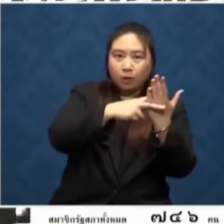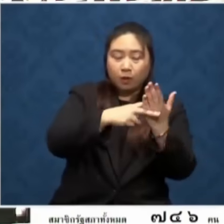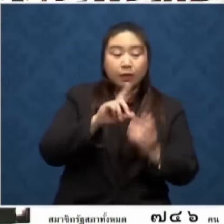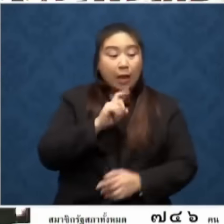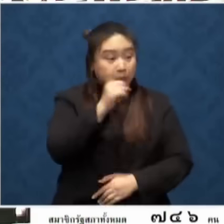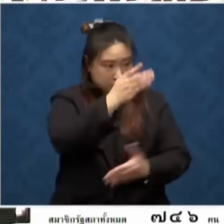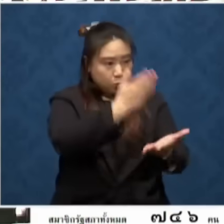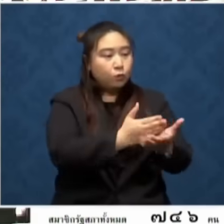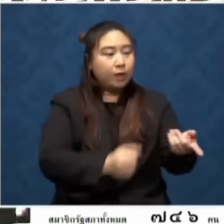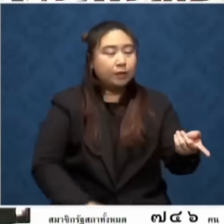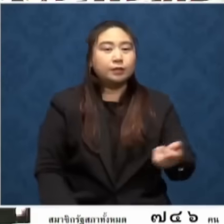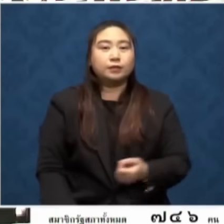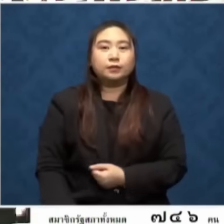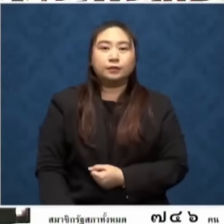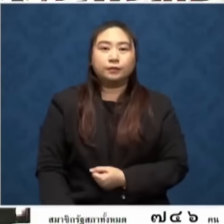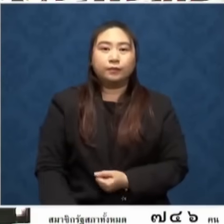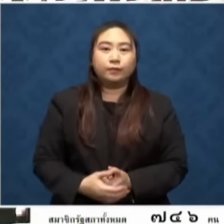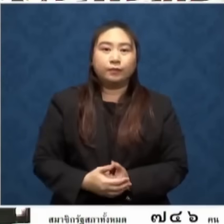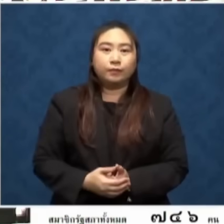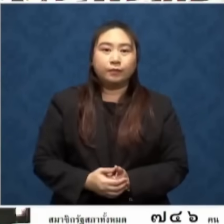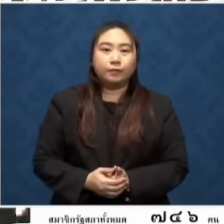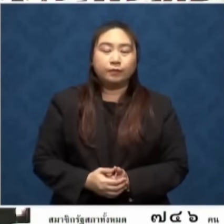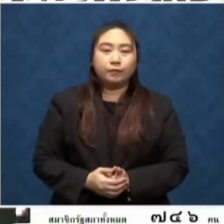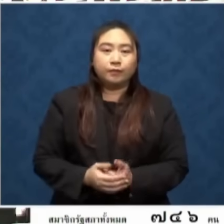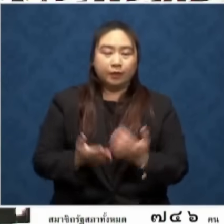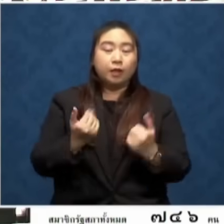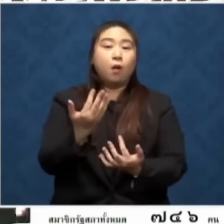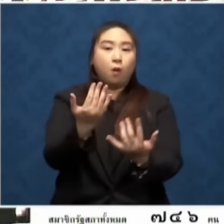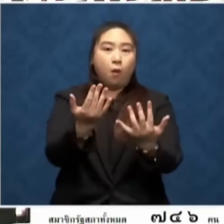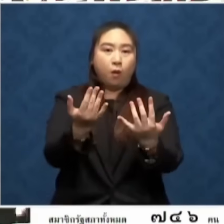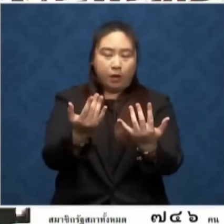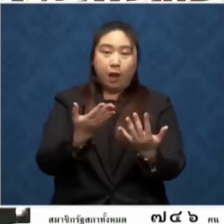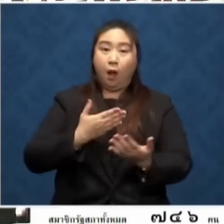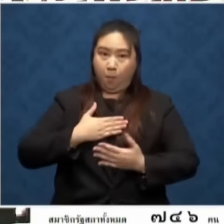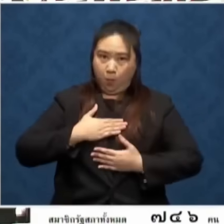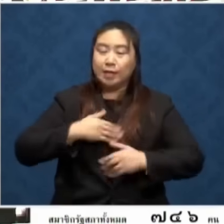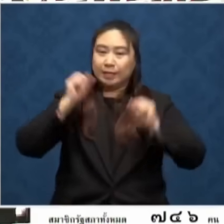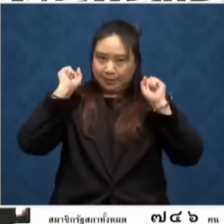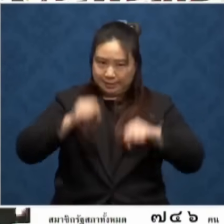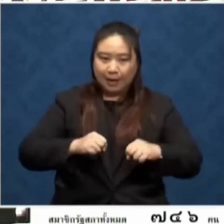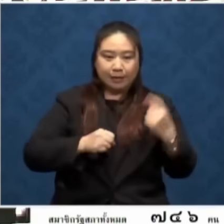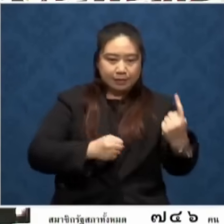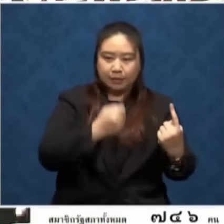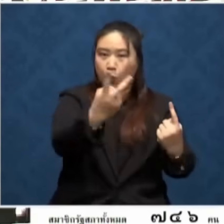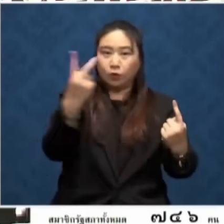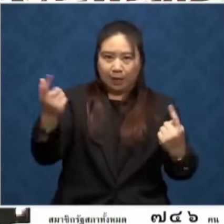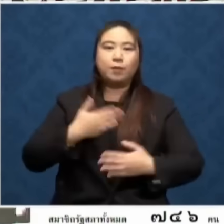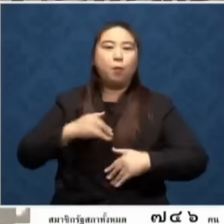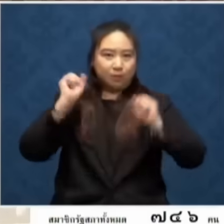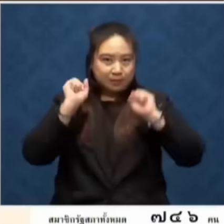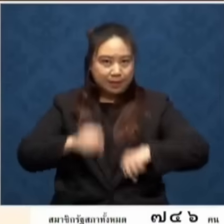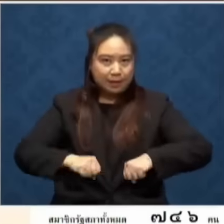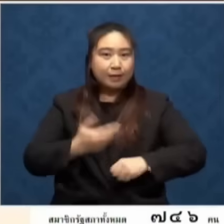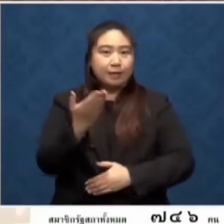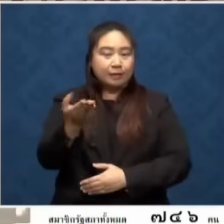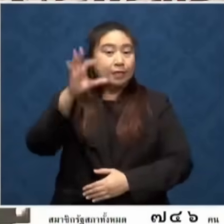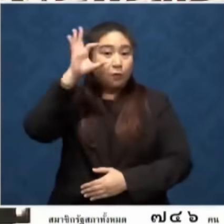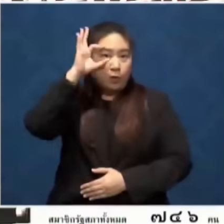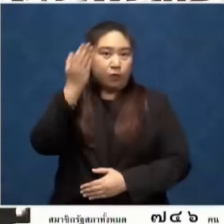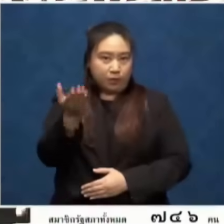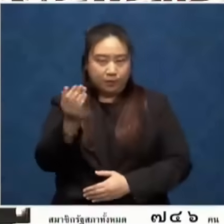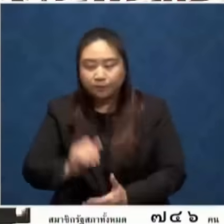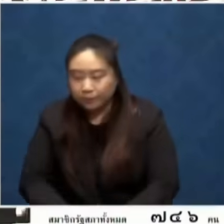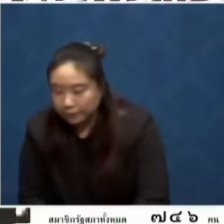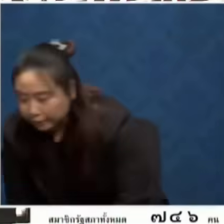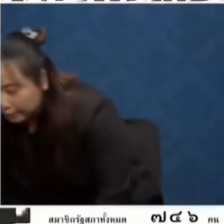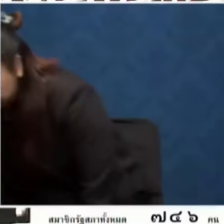ครับ เดี๋ยวผมจะวินิจฉัยทั้ง3ท่านเลยนะครับเชิญท่านวิโรจน์ครับ ท่านประธานที่เคารพครับผมวิโร